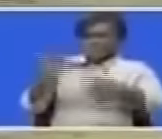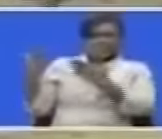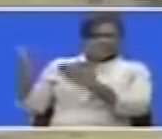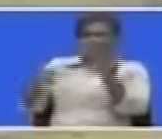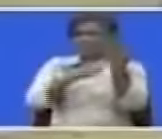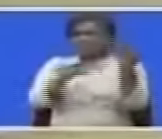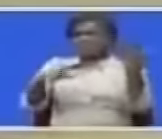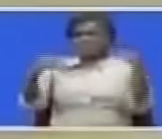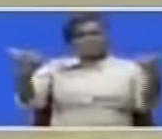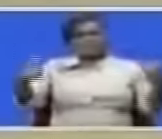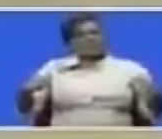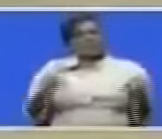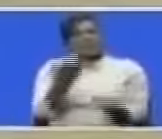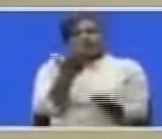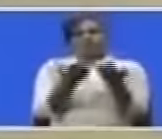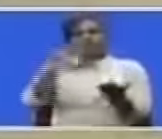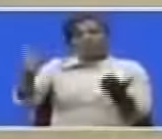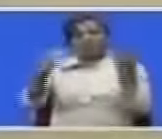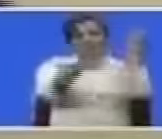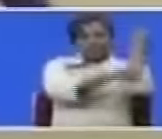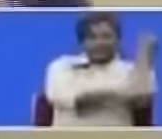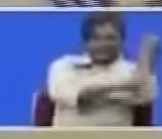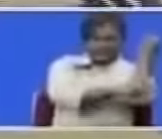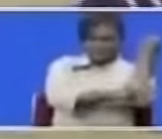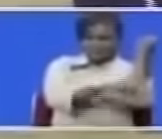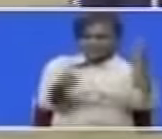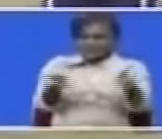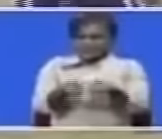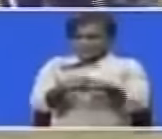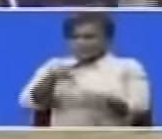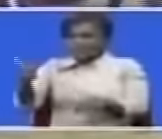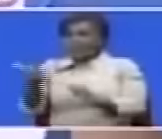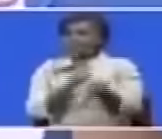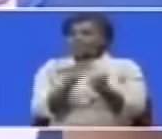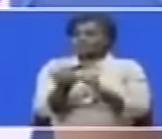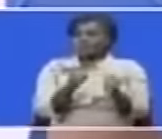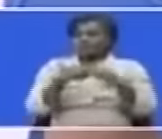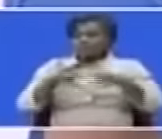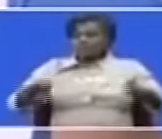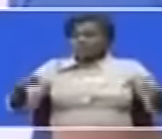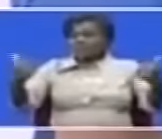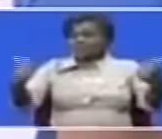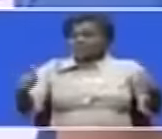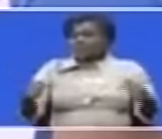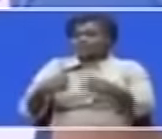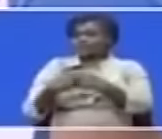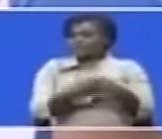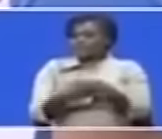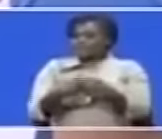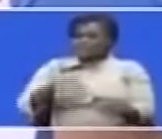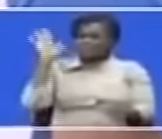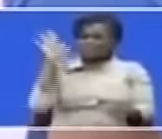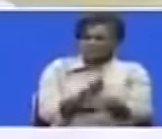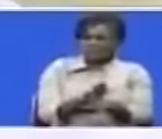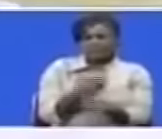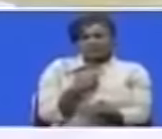umaarufu nchini ukilinganishwa na nchi zingine kama Marekani. Na kama vile michezo nyingine ambayo haijakita mizizi nchini, changamoto zimekuwa chungu